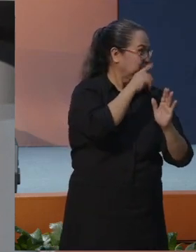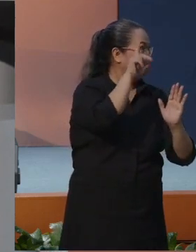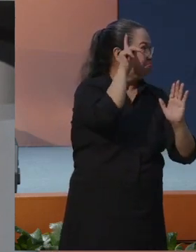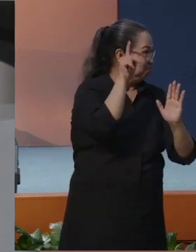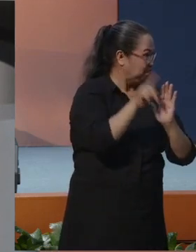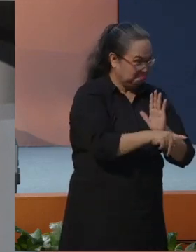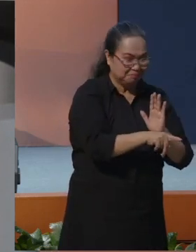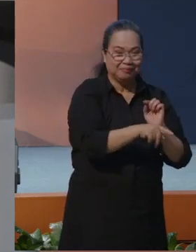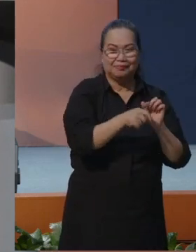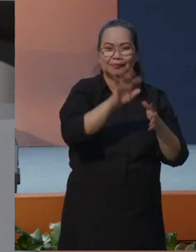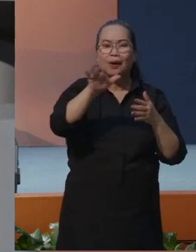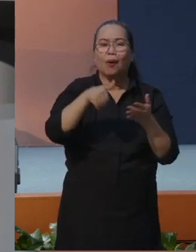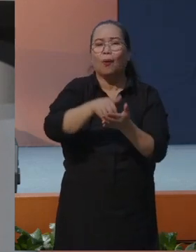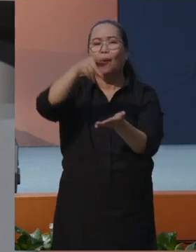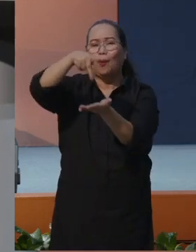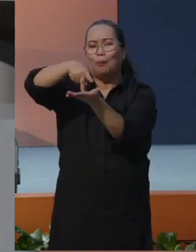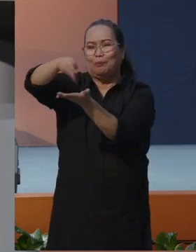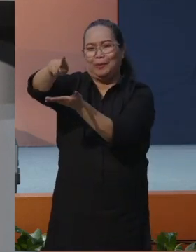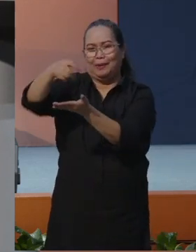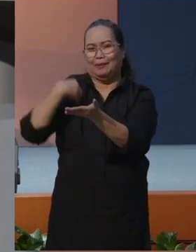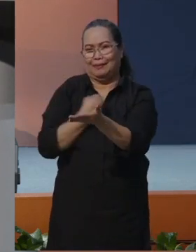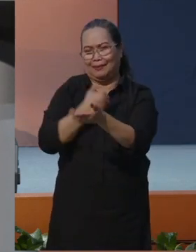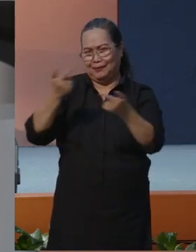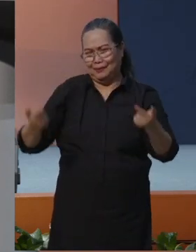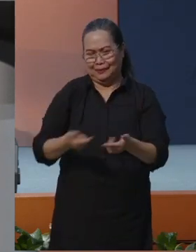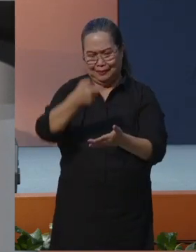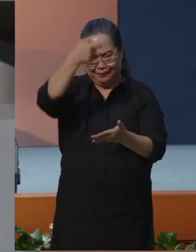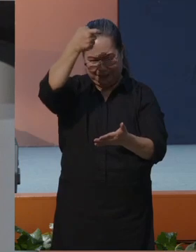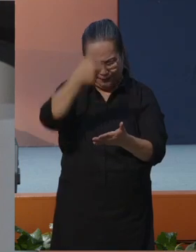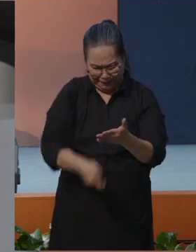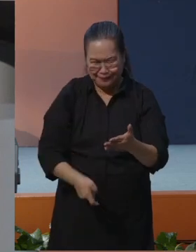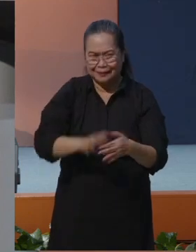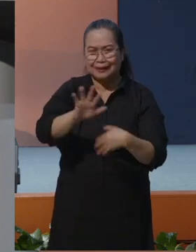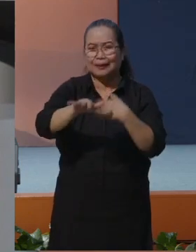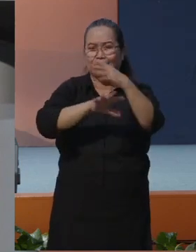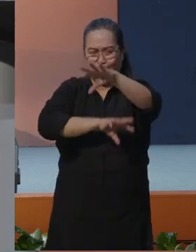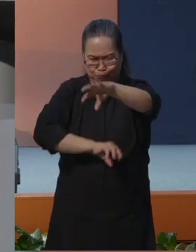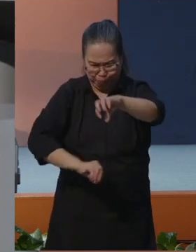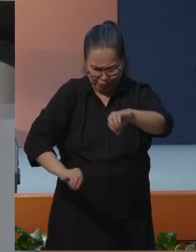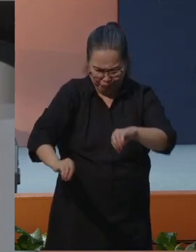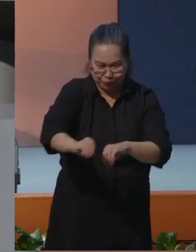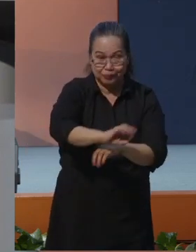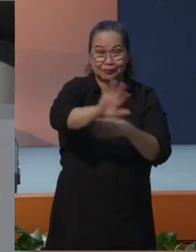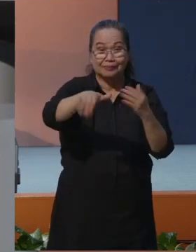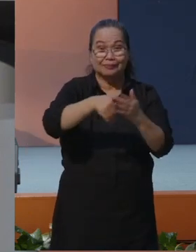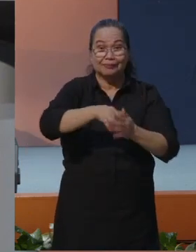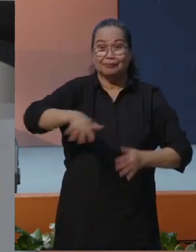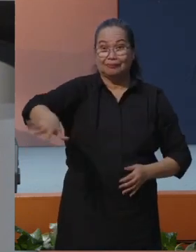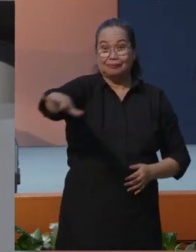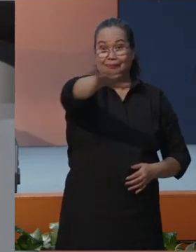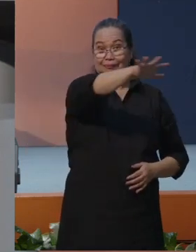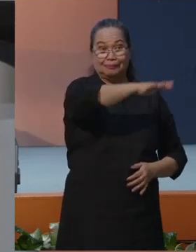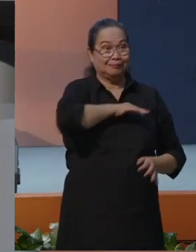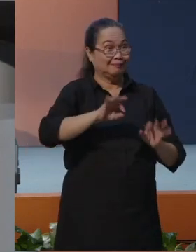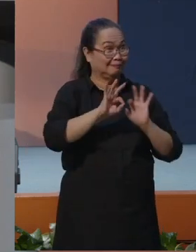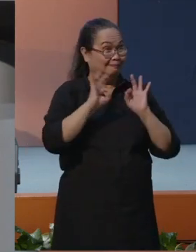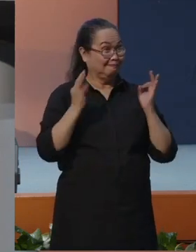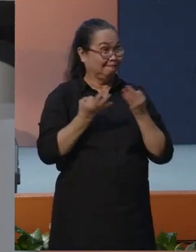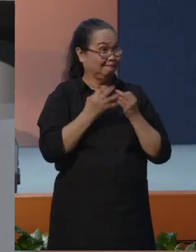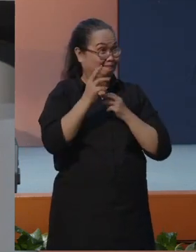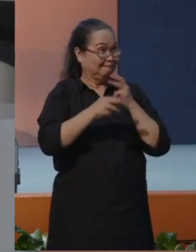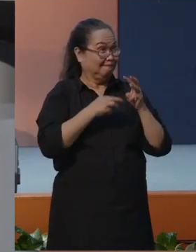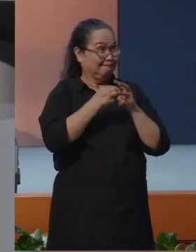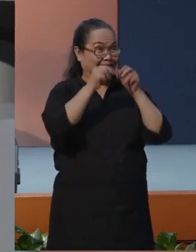ang lahat ng ating mga kasalanan, dahil sa kanya, and all the families of the world